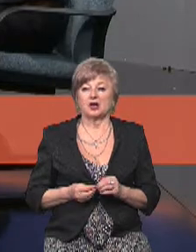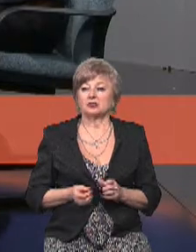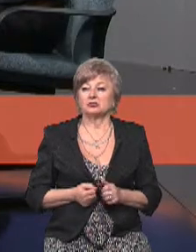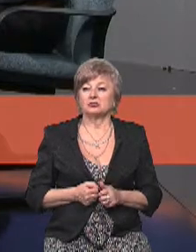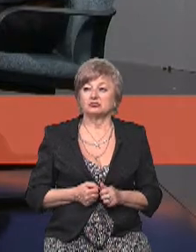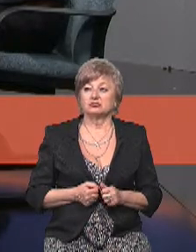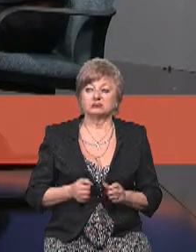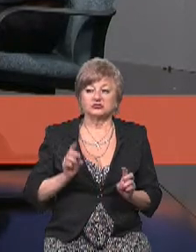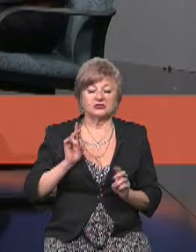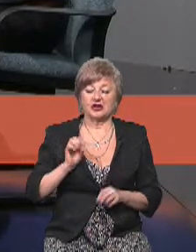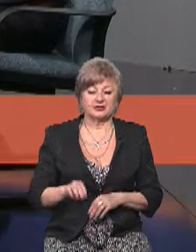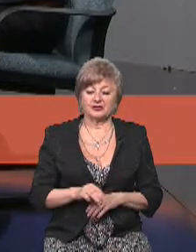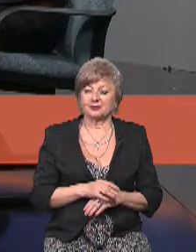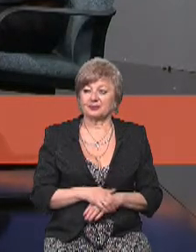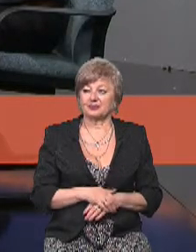Ні.